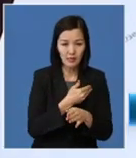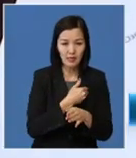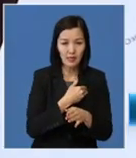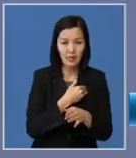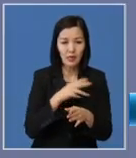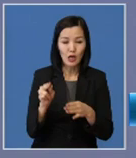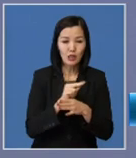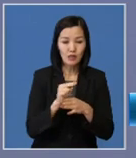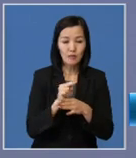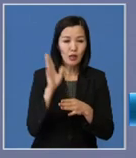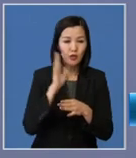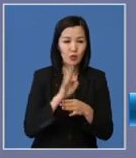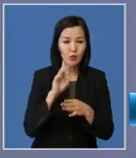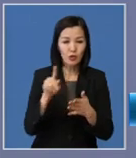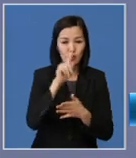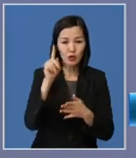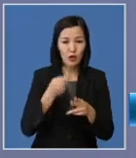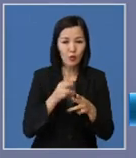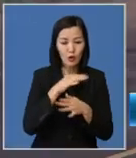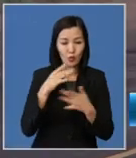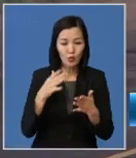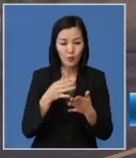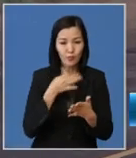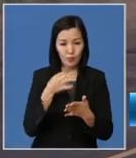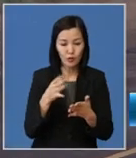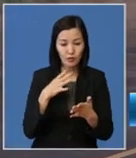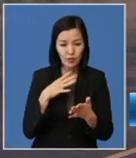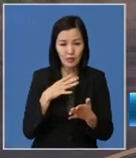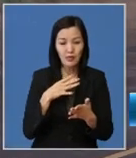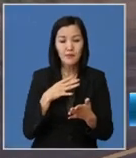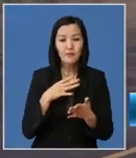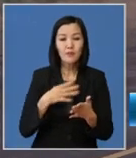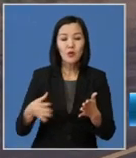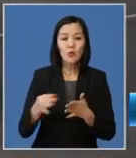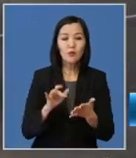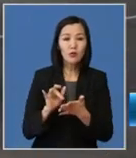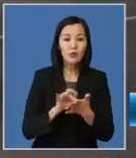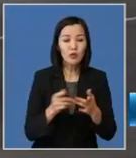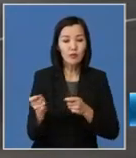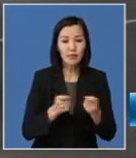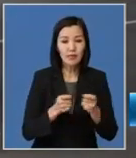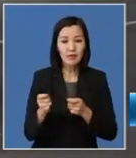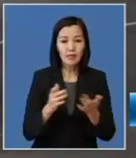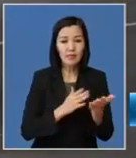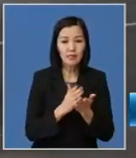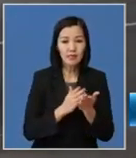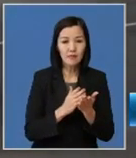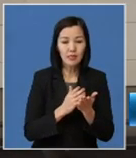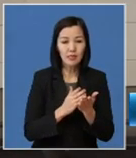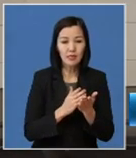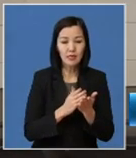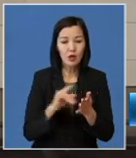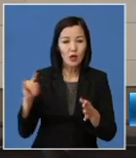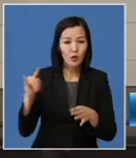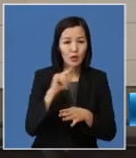аймаққа қалай жетеміз деген сауалдар көптеп қойылып жатыр дейді мамандар. Осы ретте облыстық туризм басқармасы қызметкерлері биыл Шарал